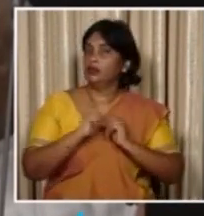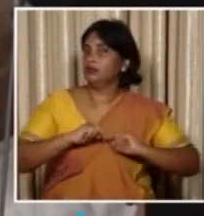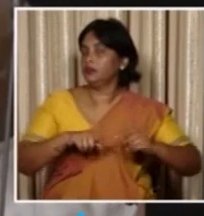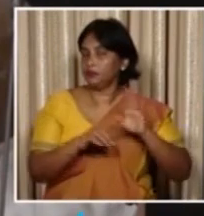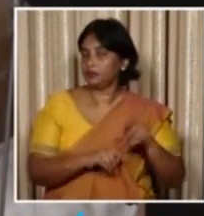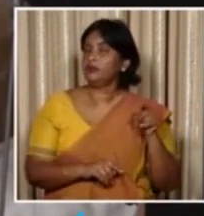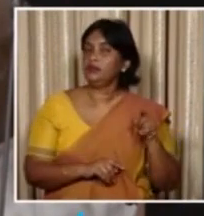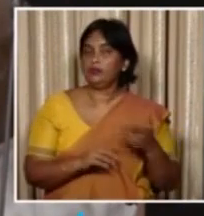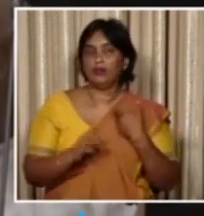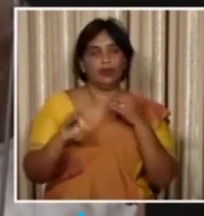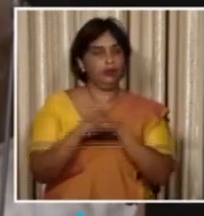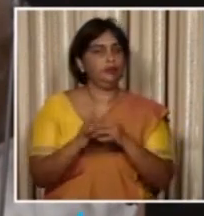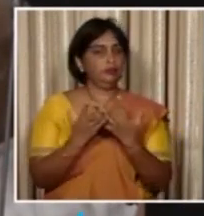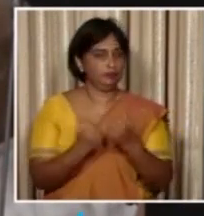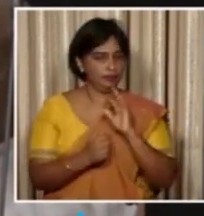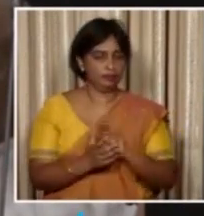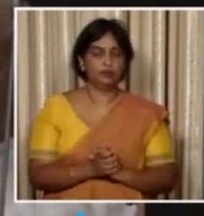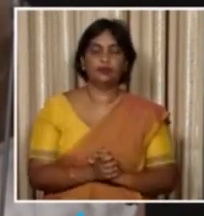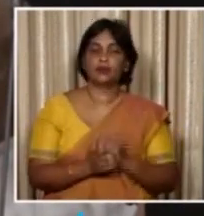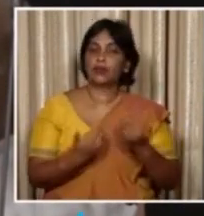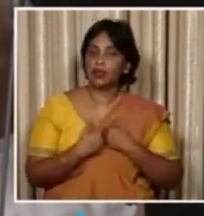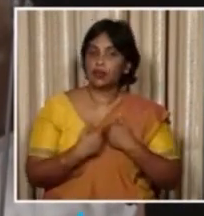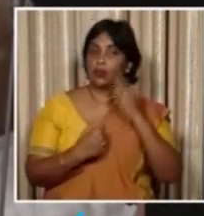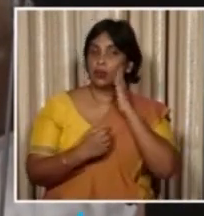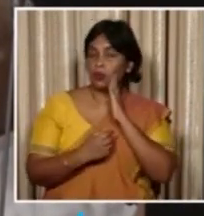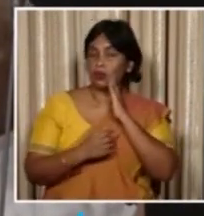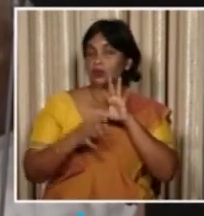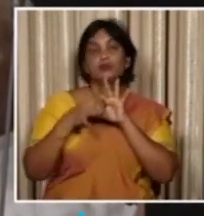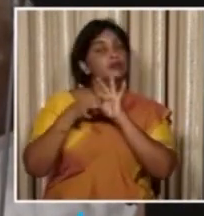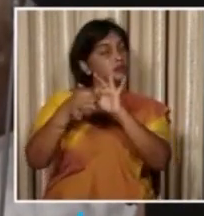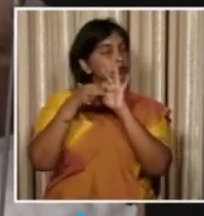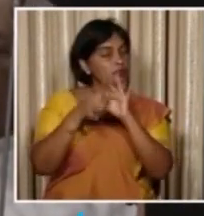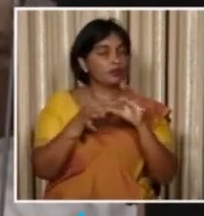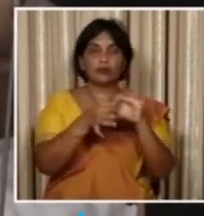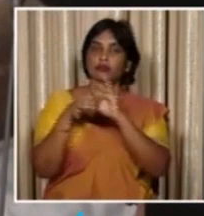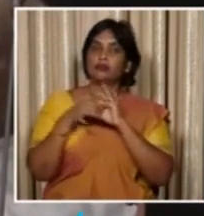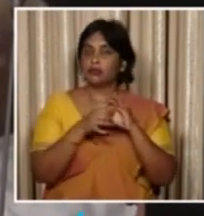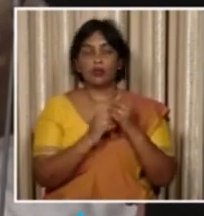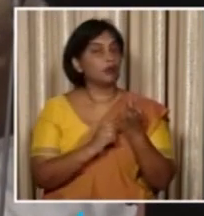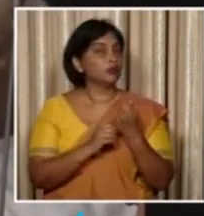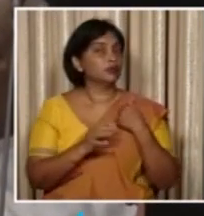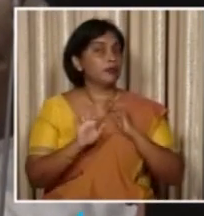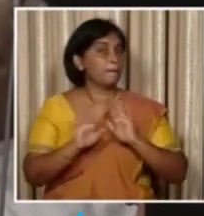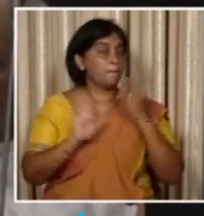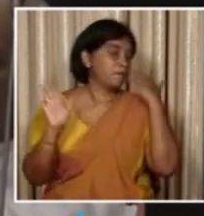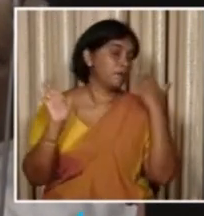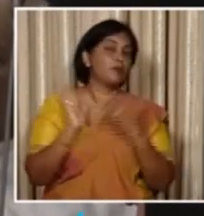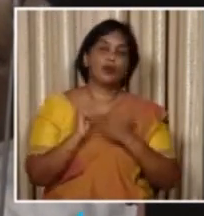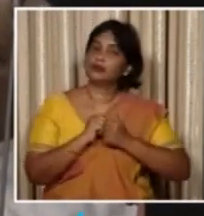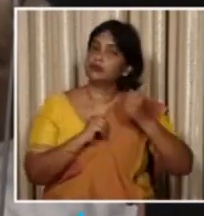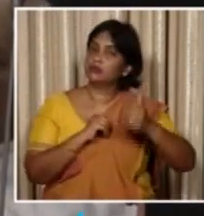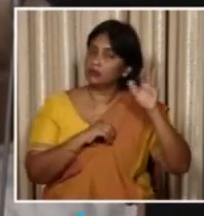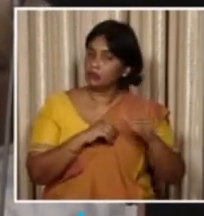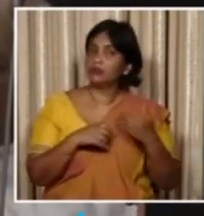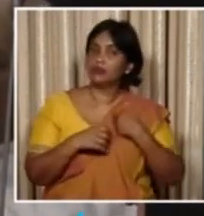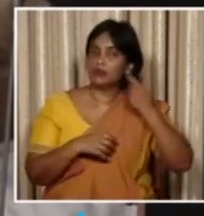කිරීමට ප්‍රවේශයක් ලබාගෙන තිබෙනවා. අපගේ විදේශ සම්බන්ධතා ජාලය ආර්ථික කටයුතු පාදකව ඉදිරියට ගෙන